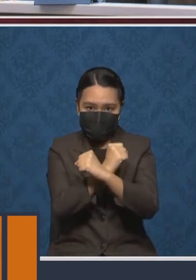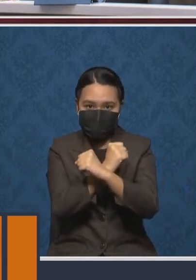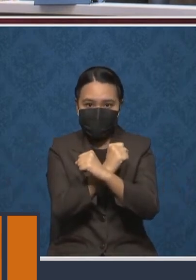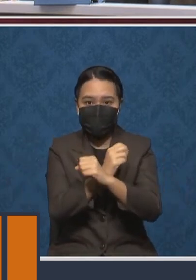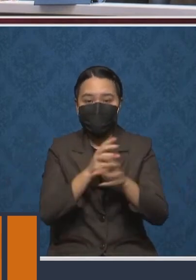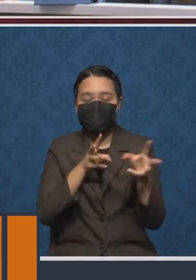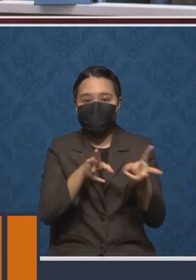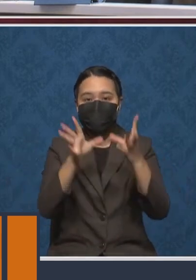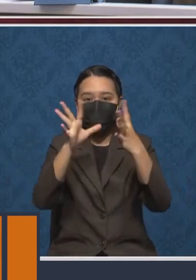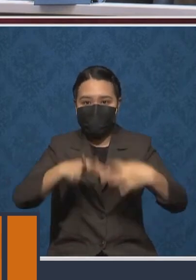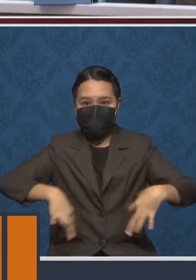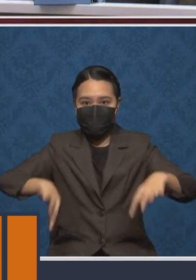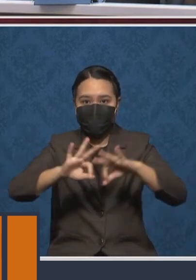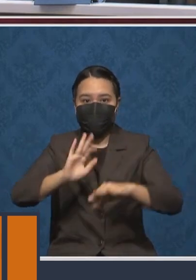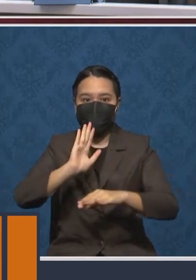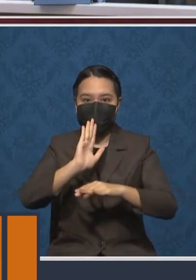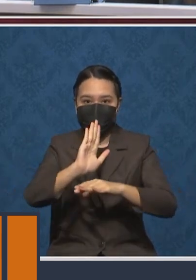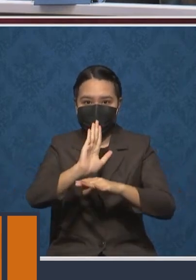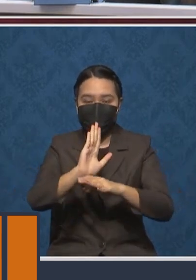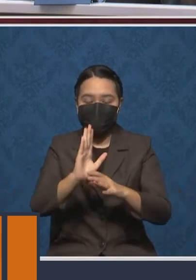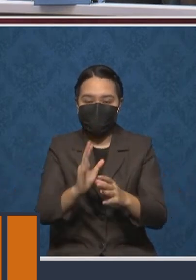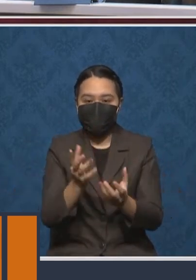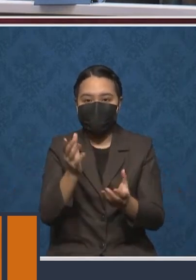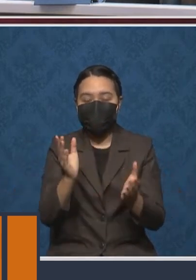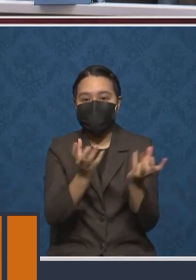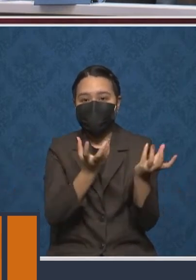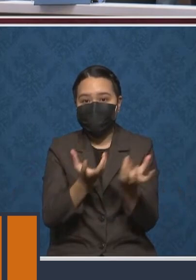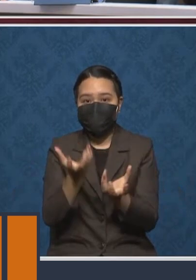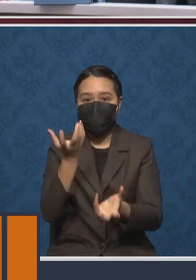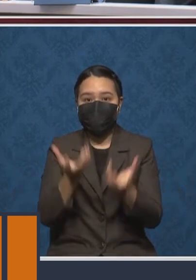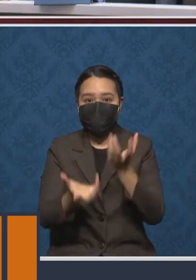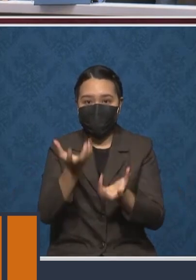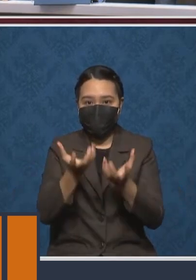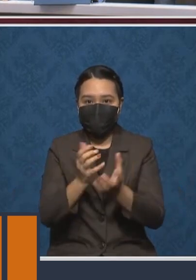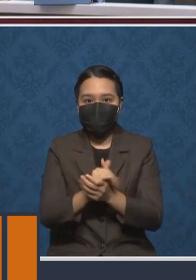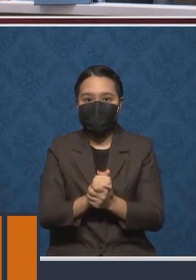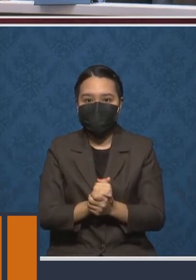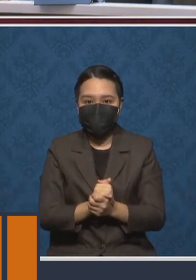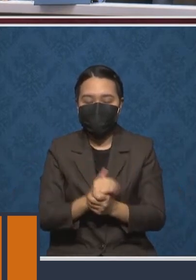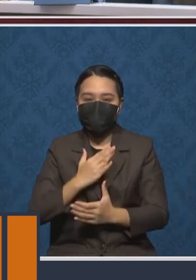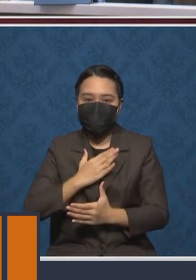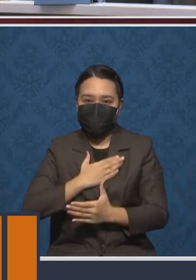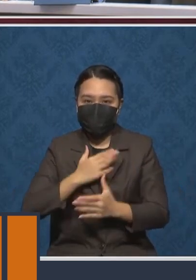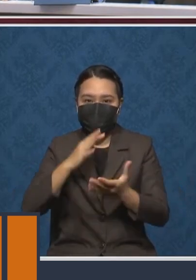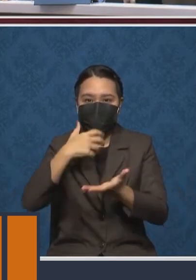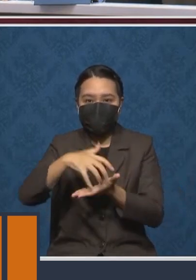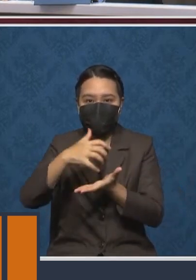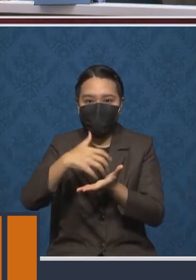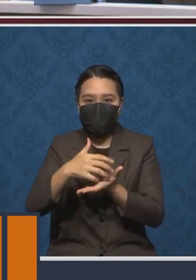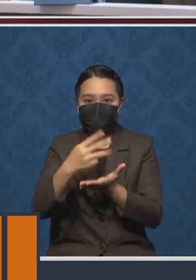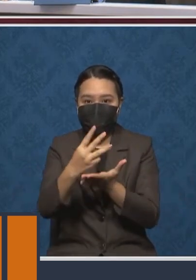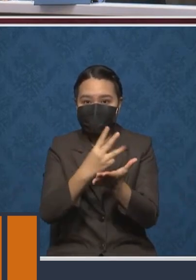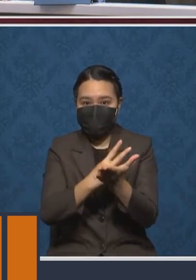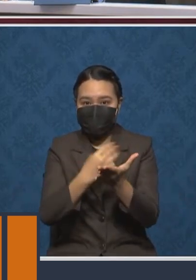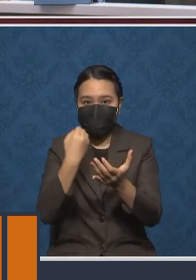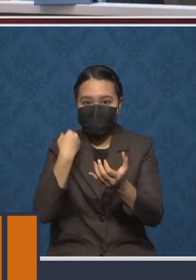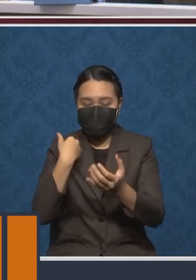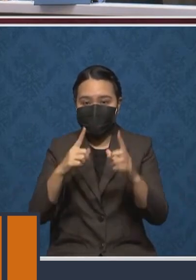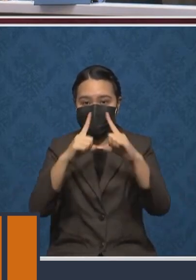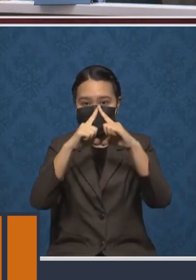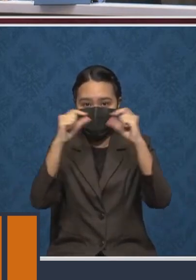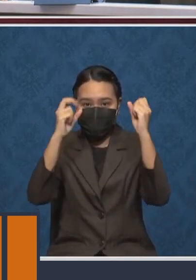ยุติธรรมอย่างที่สุดครับท่านประธานอันนี้คือหัวใจครับประเด็นที่ผมจะพูดในวาระนี้คือมี5ประเด็นด้วยกันครับท่านประ